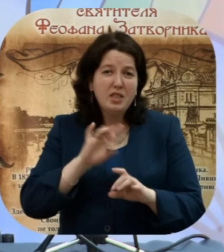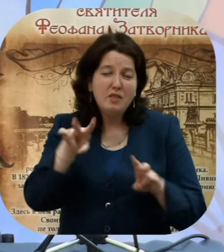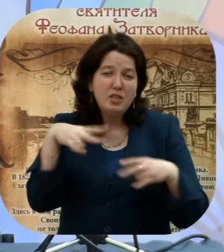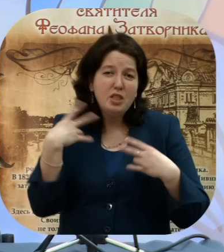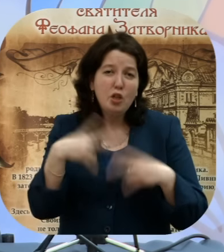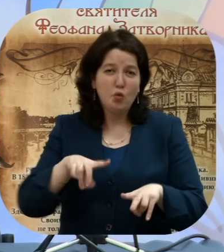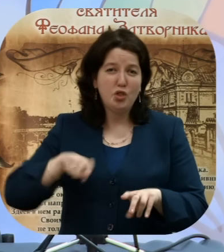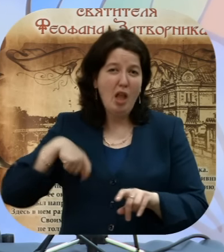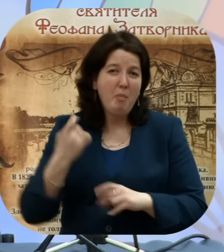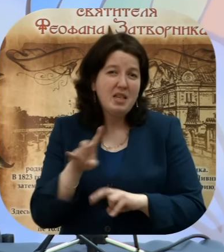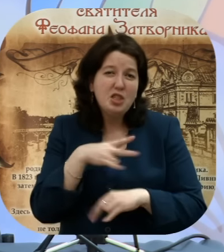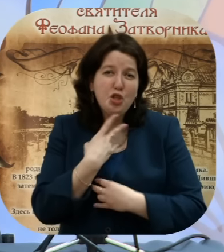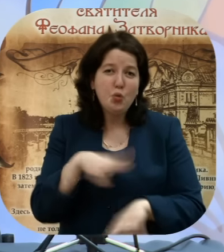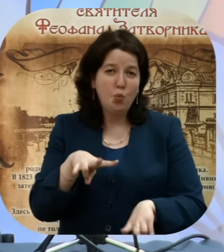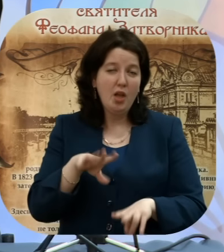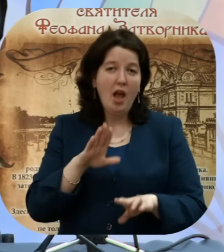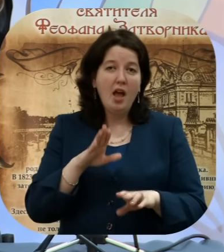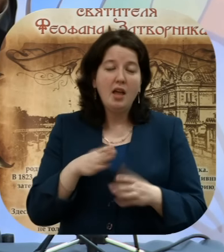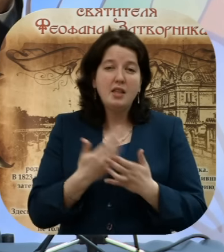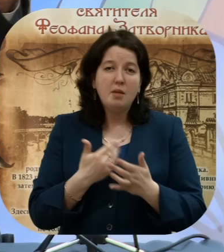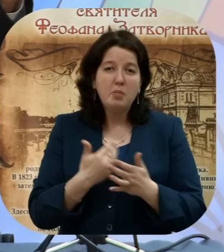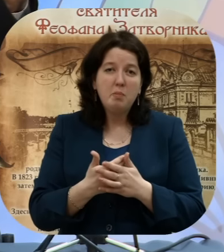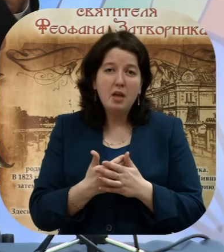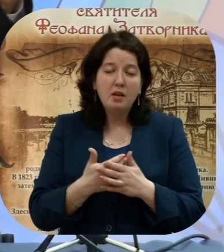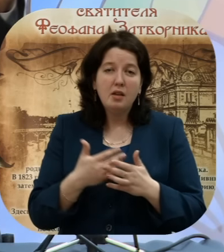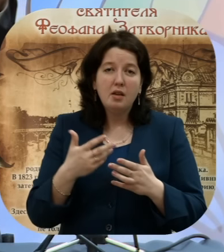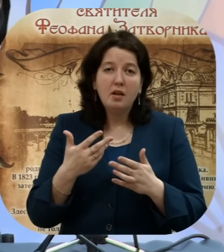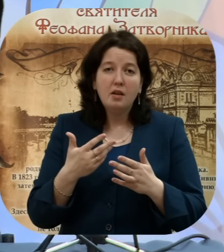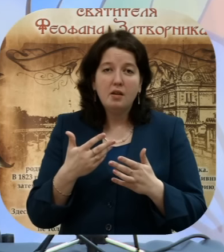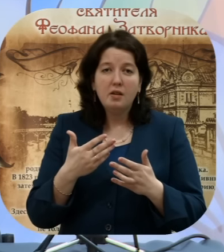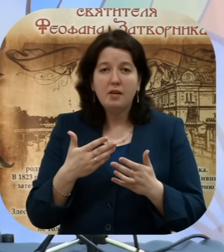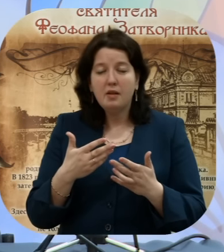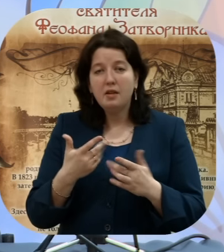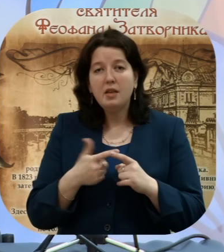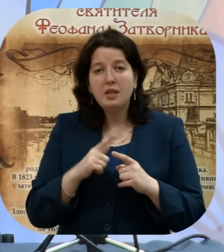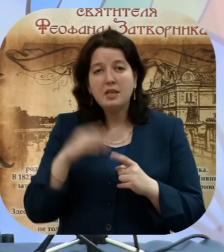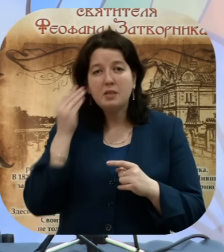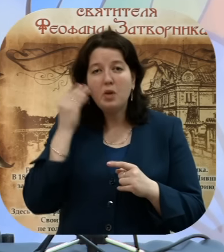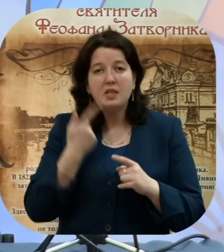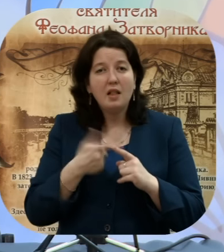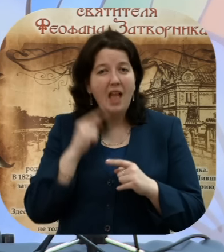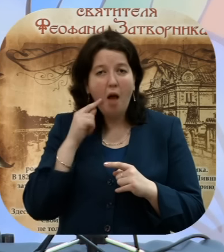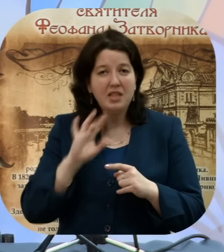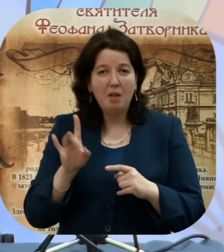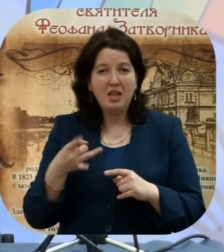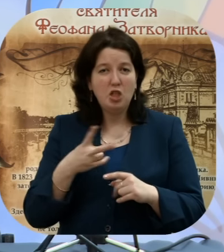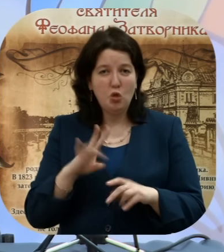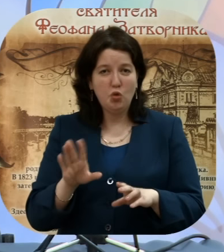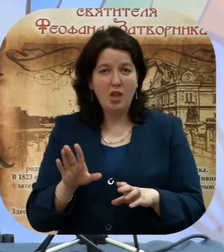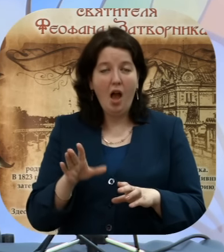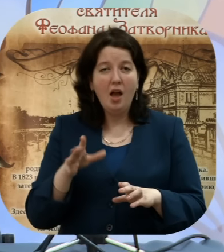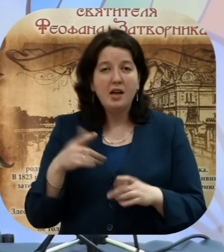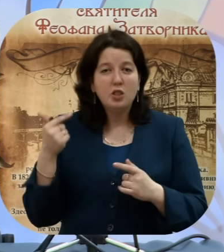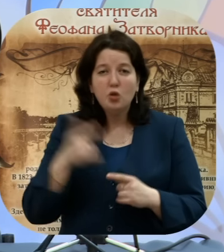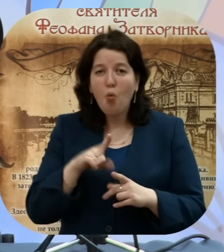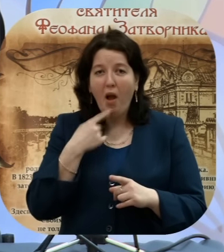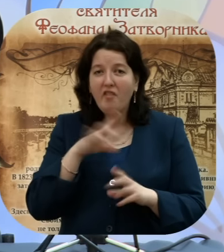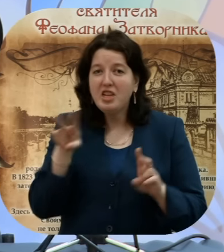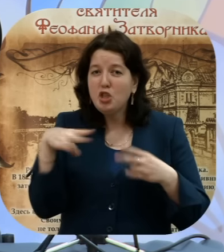очень для нас звучит как грубо. Бисера перед свиньями, но речь идет не об оскорблении, а потом о том,